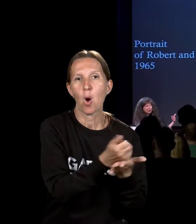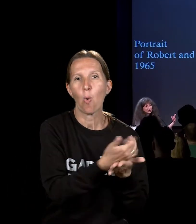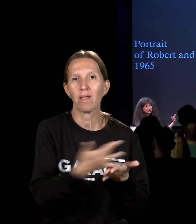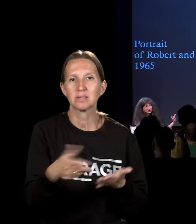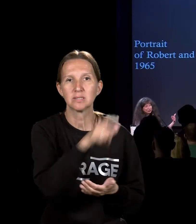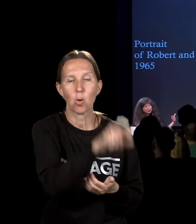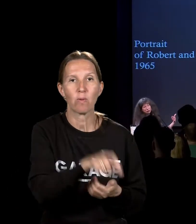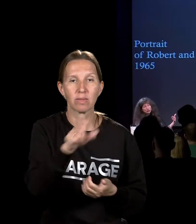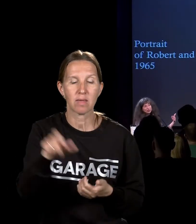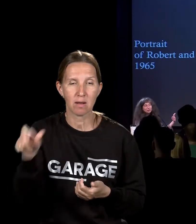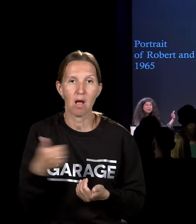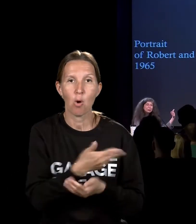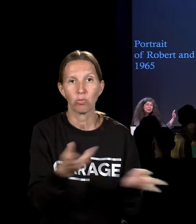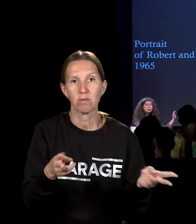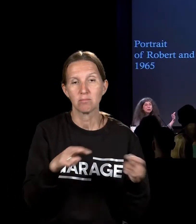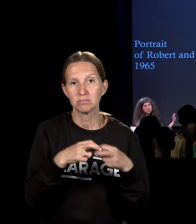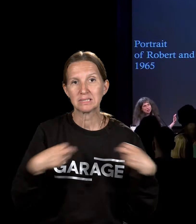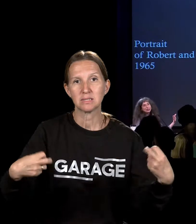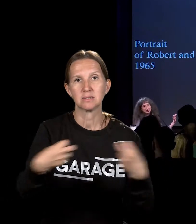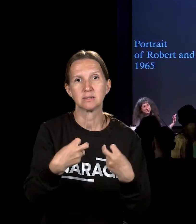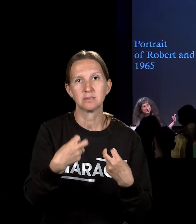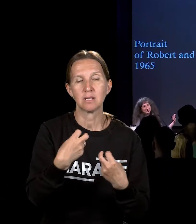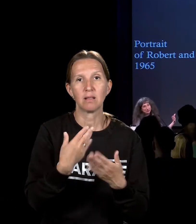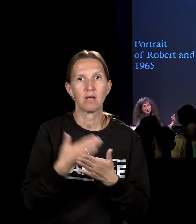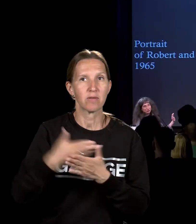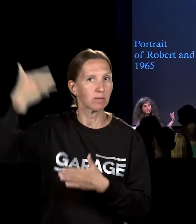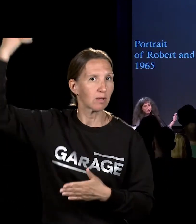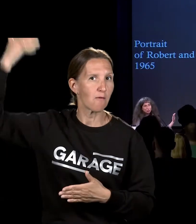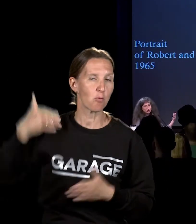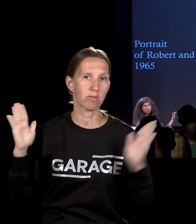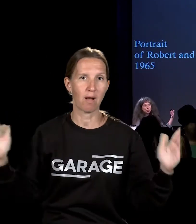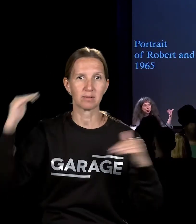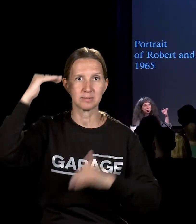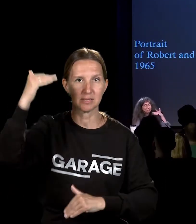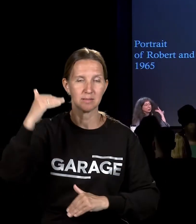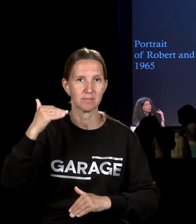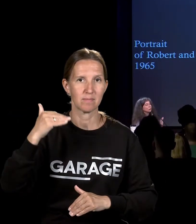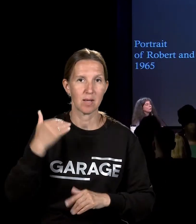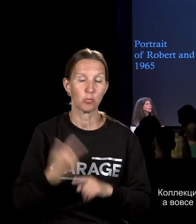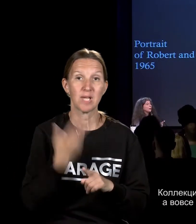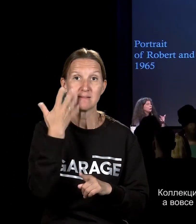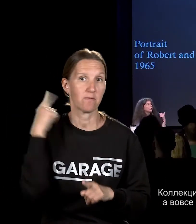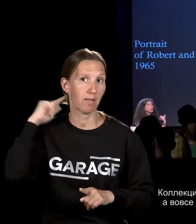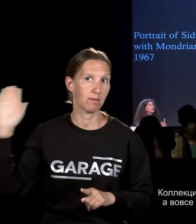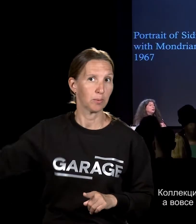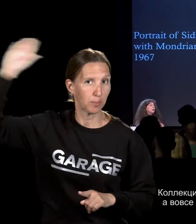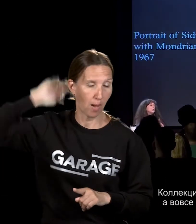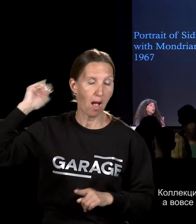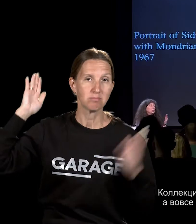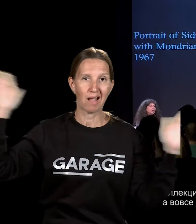сидят, видимо, на фоне картины, вот таким образом обозначенного монохрома, и,